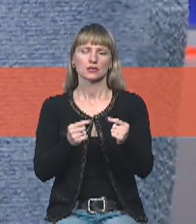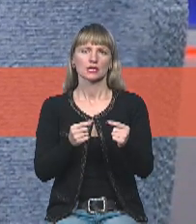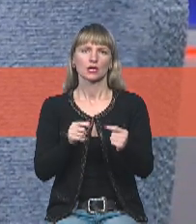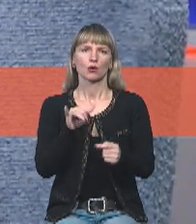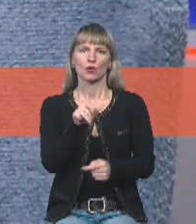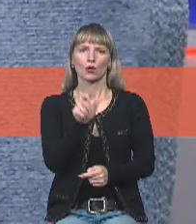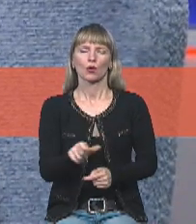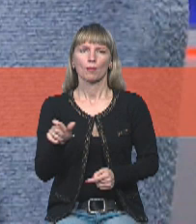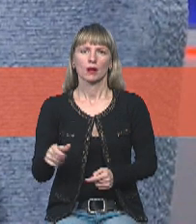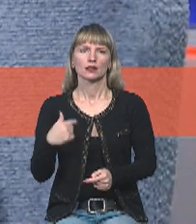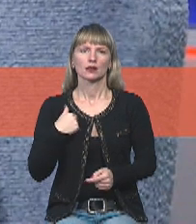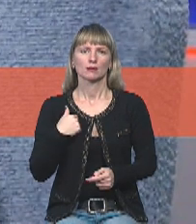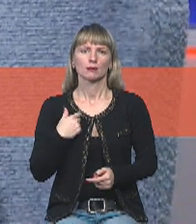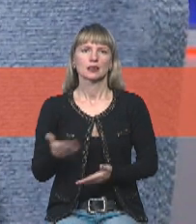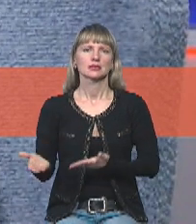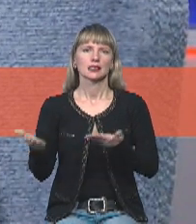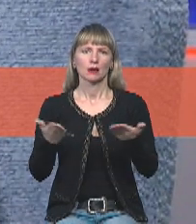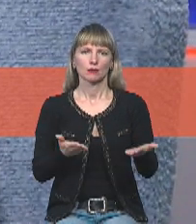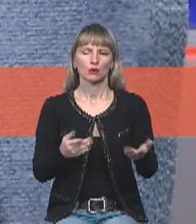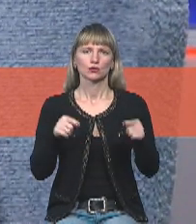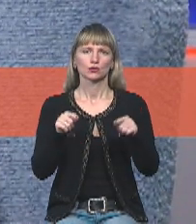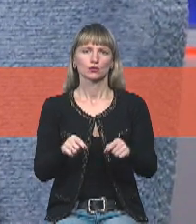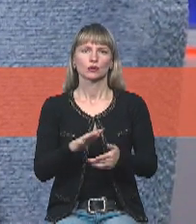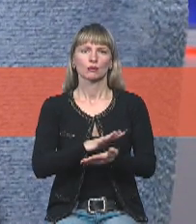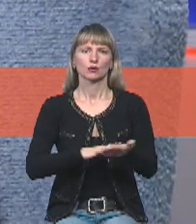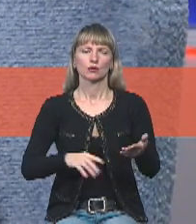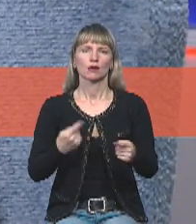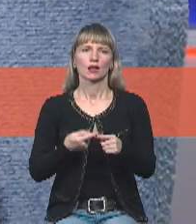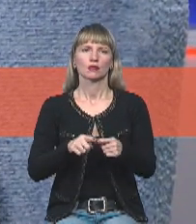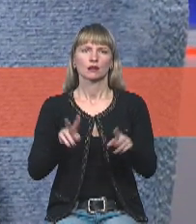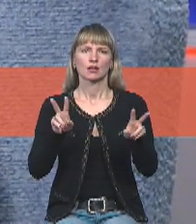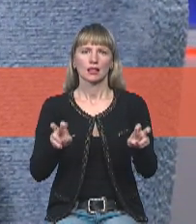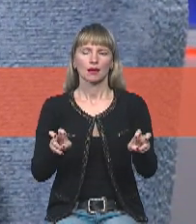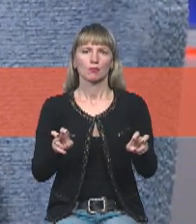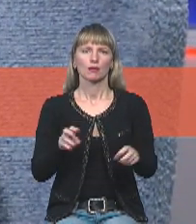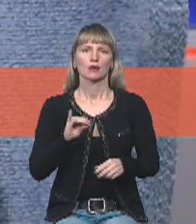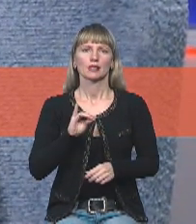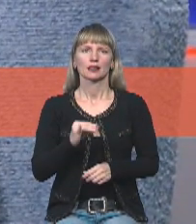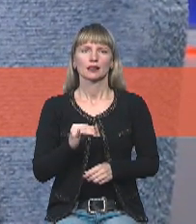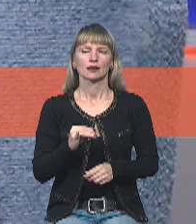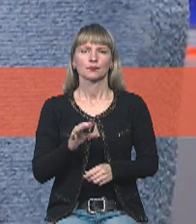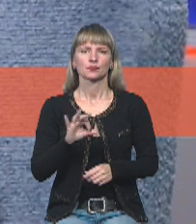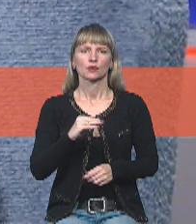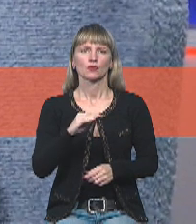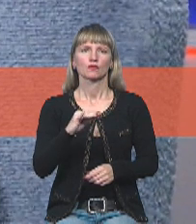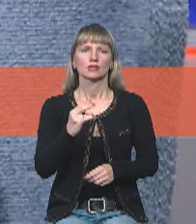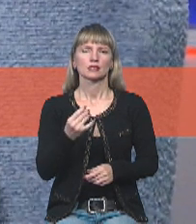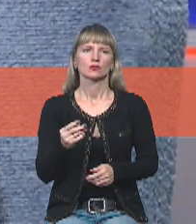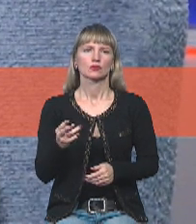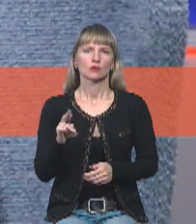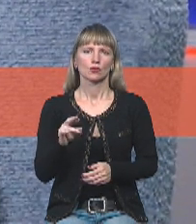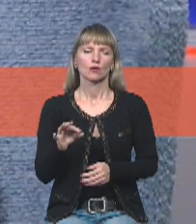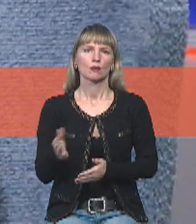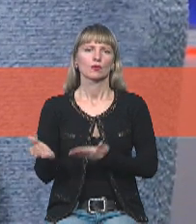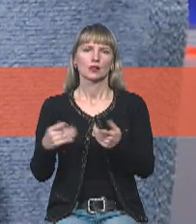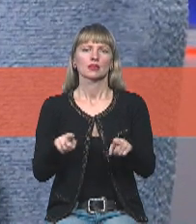у громади, ми публічно запрошуємо в ефір продовжити цю тему і офіційно запросимо також, тому